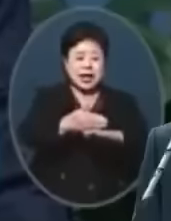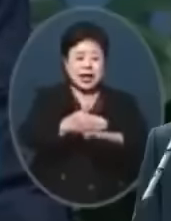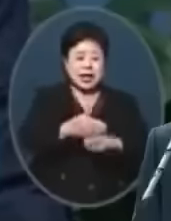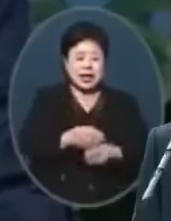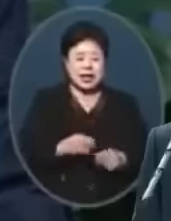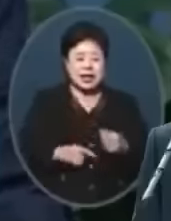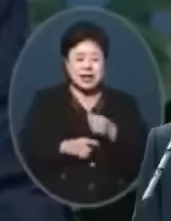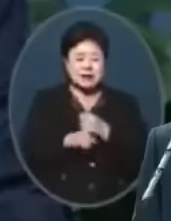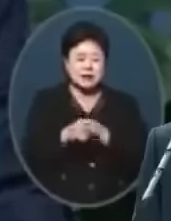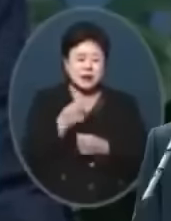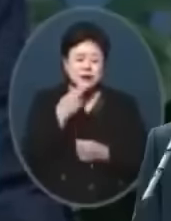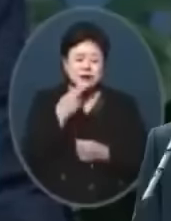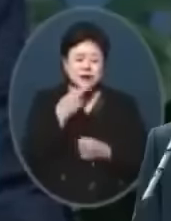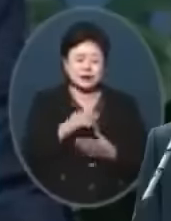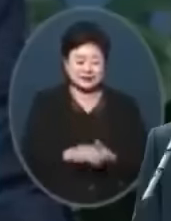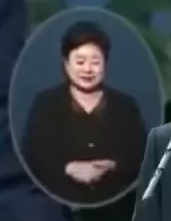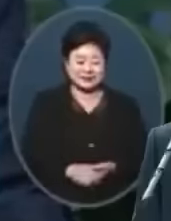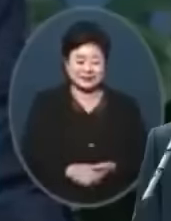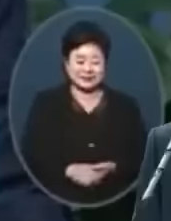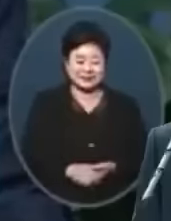예배는 아무 의미가 없습니다.